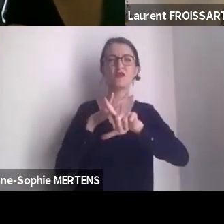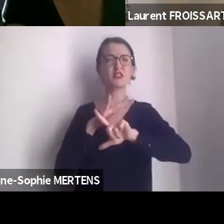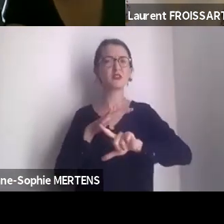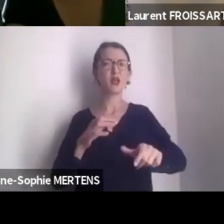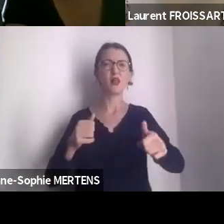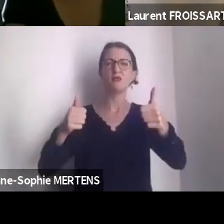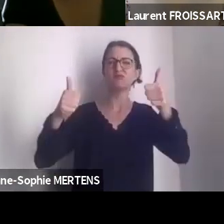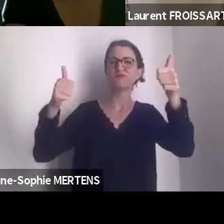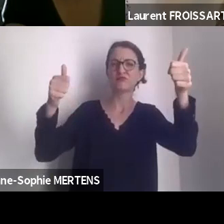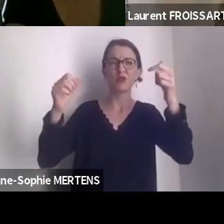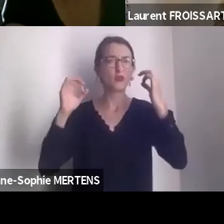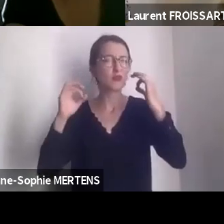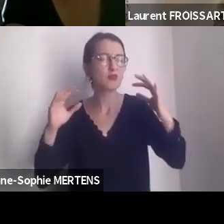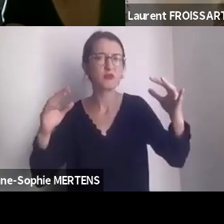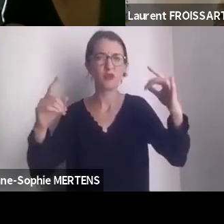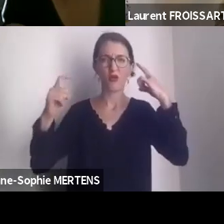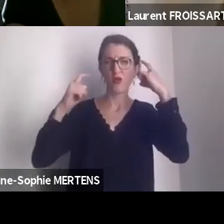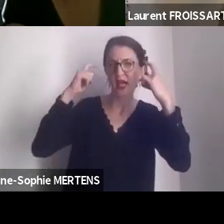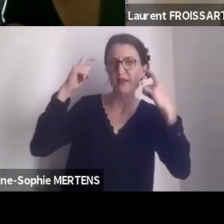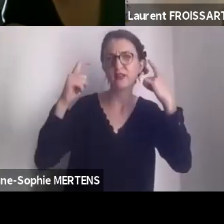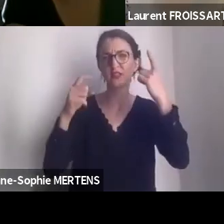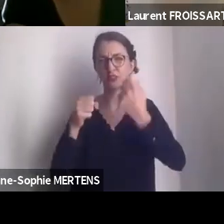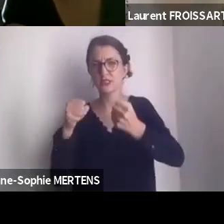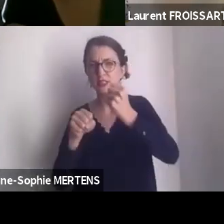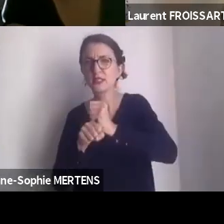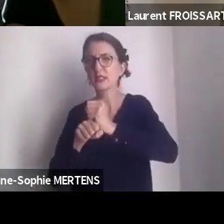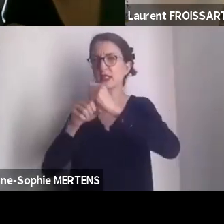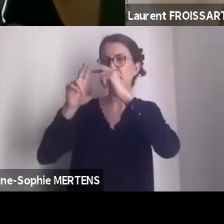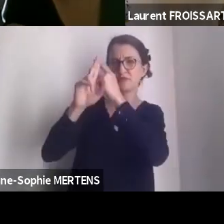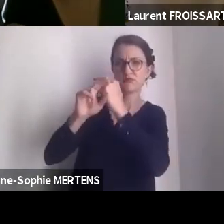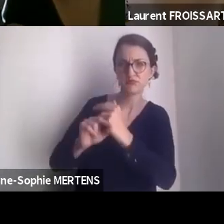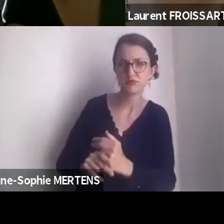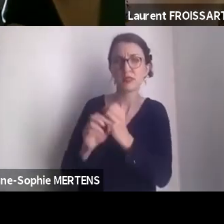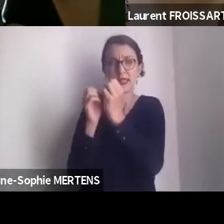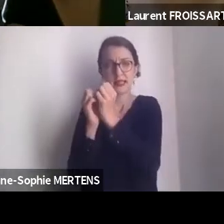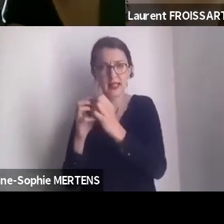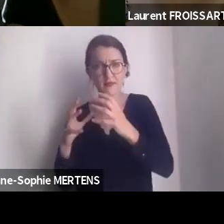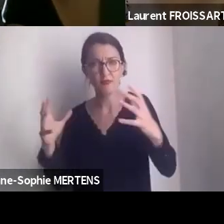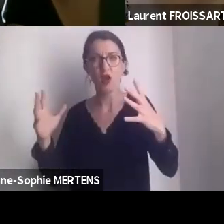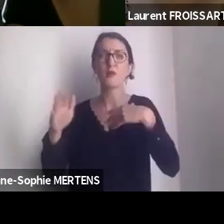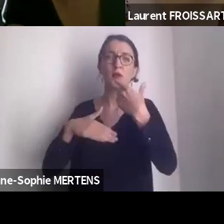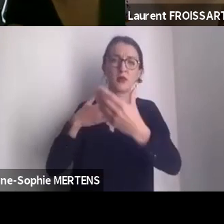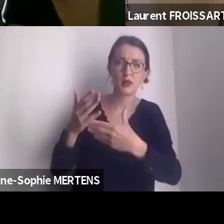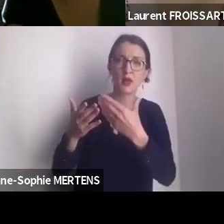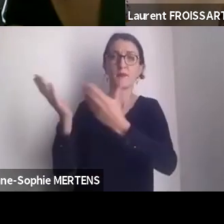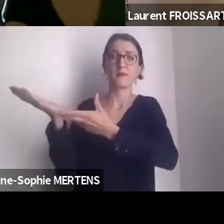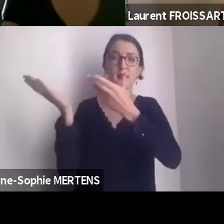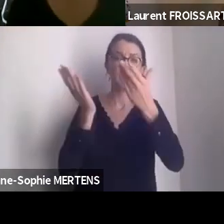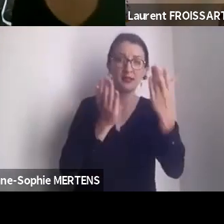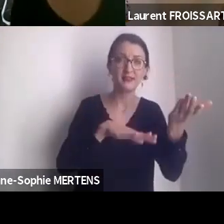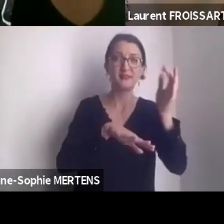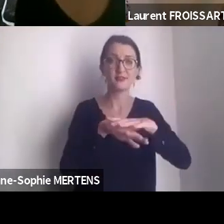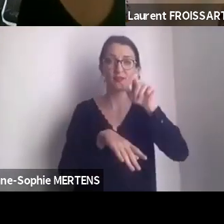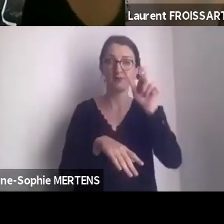allait pouvoir résoudre tous les problèmes du monde. Et puis, en général, ensuite, on le développait. Et puis après, on le livrait. Et puis, ça ne correspondait pas